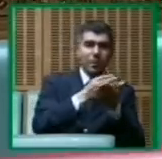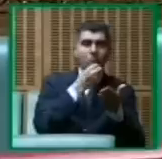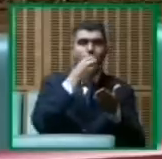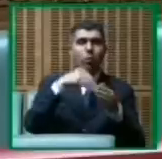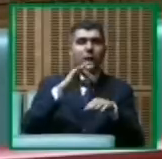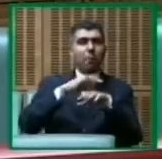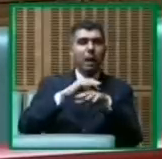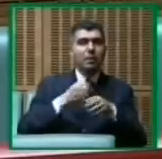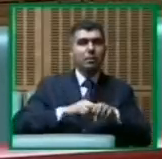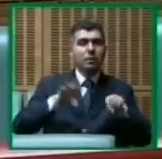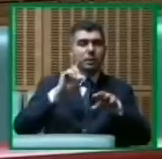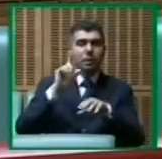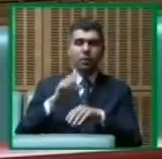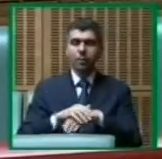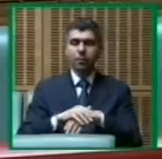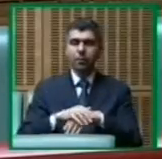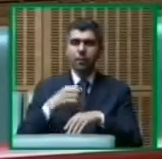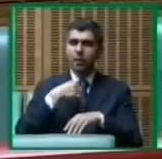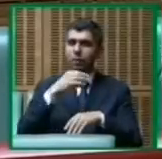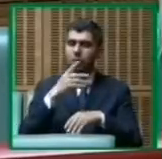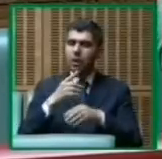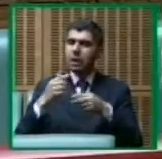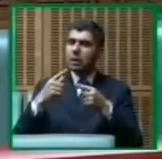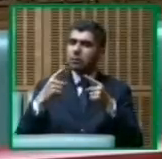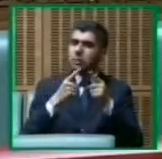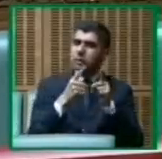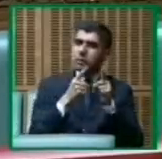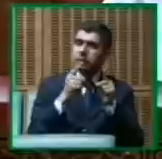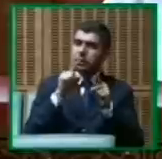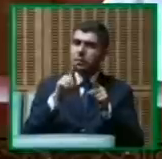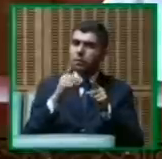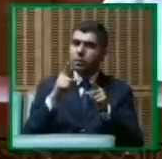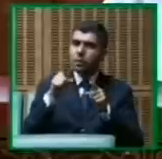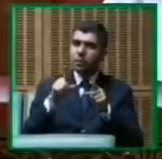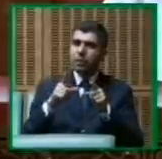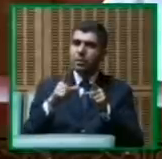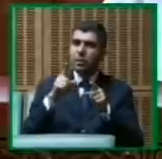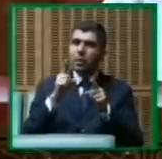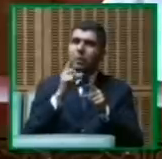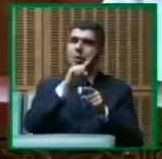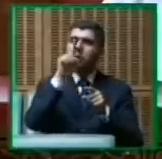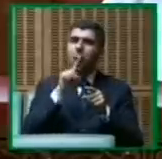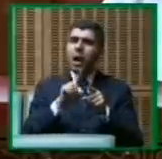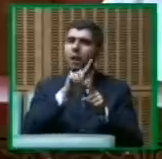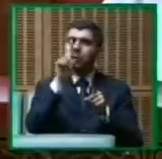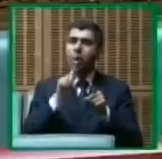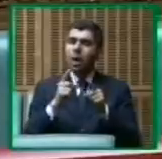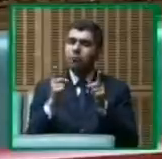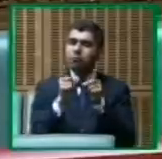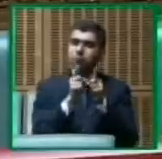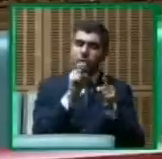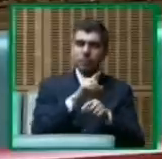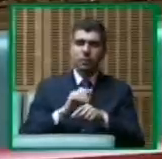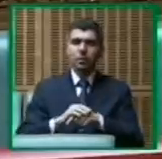فيما يخص انا غنكون جد مختصر في السؤال من بعد نخلي المجال للتعقيب السيد الرئيس. فيما يخص